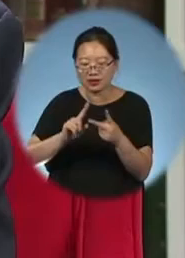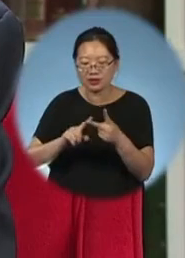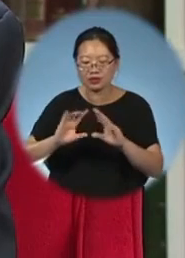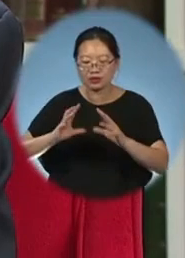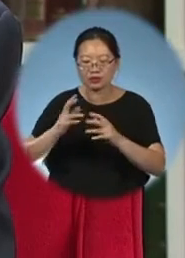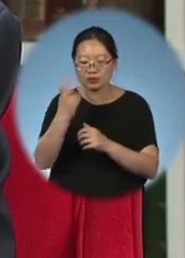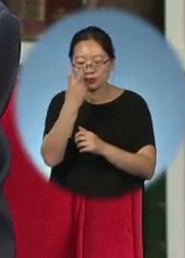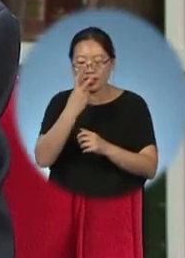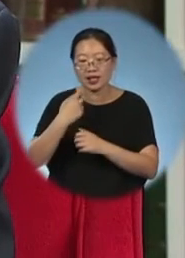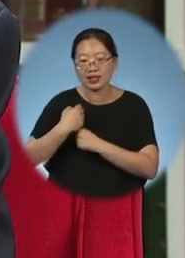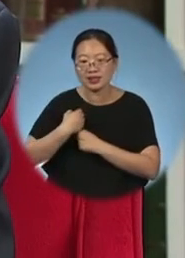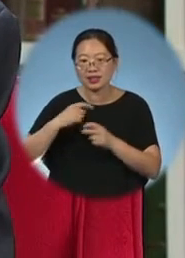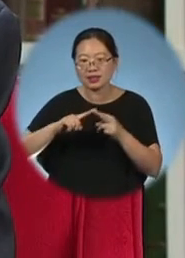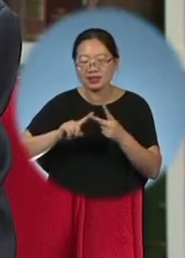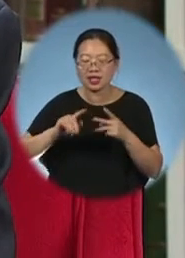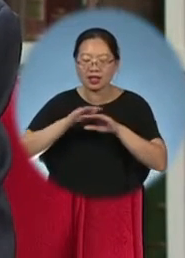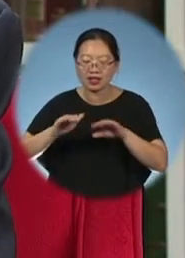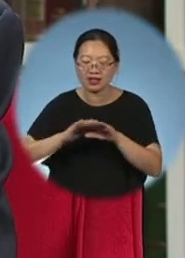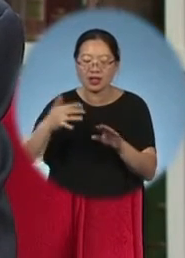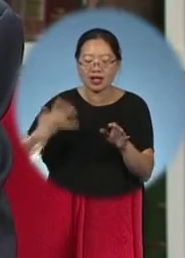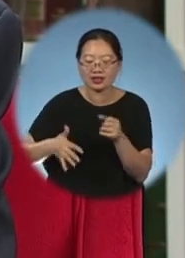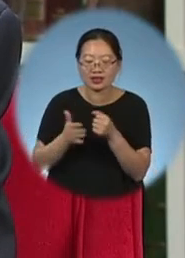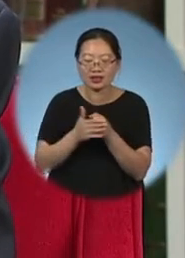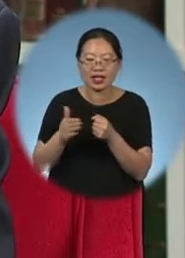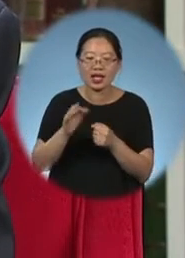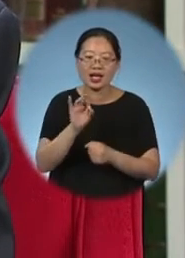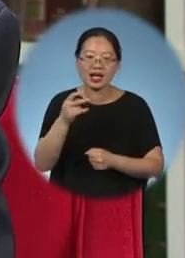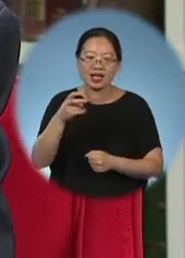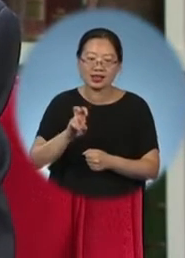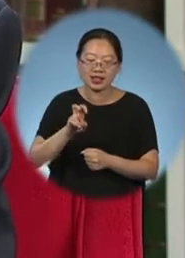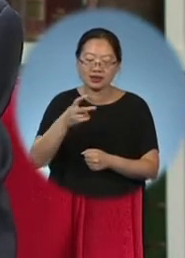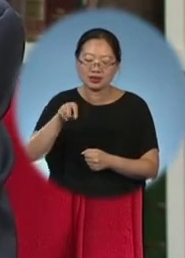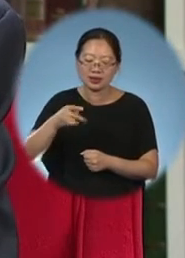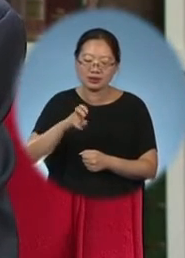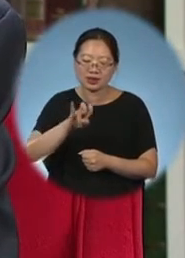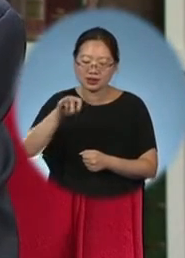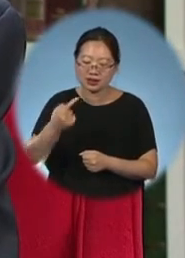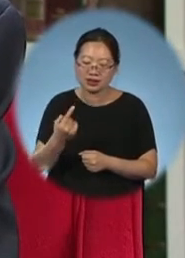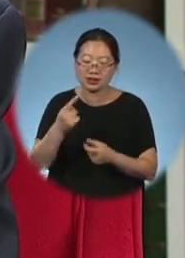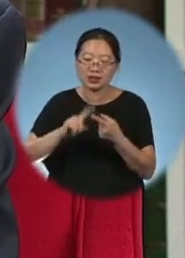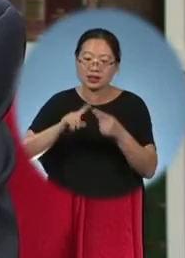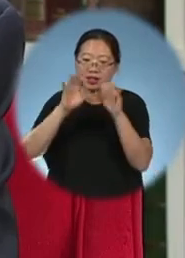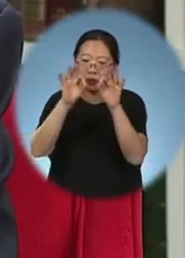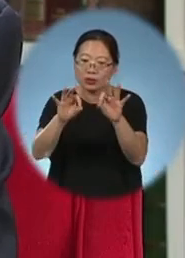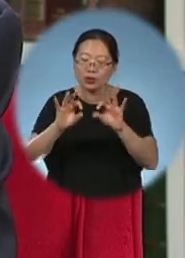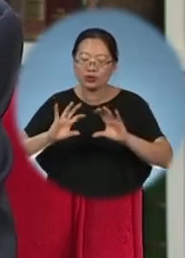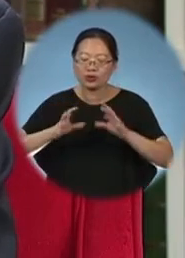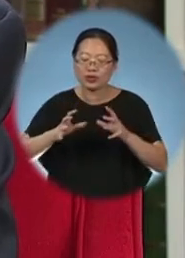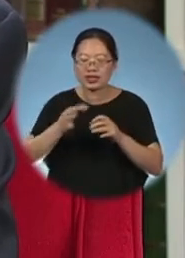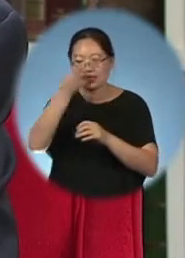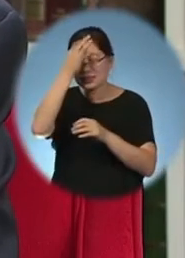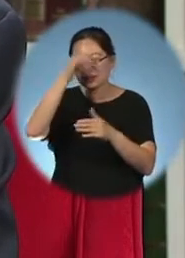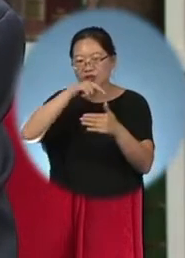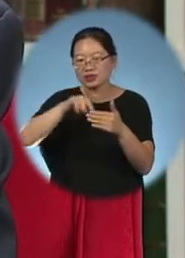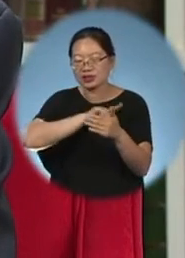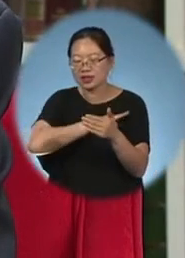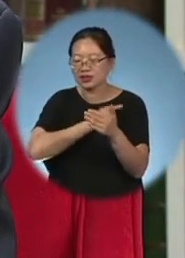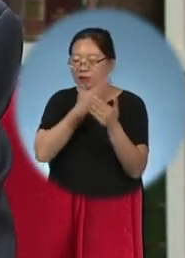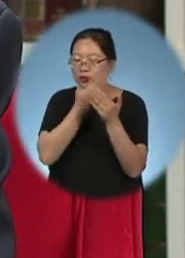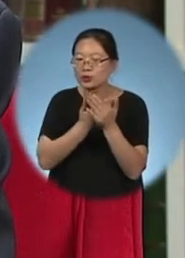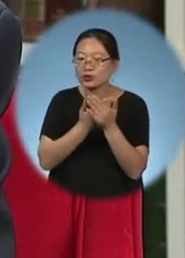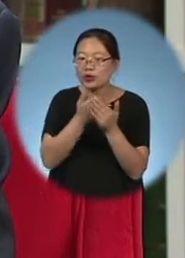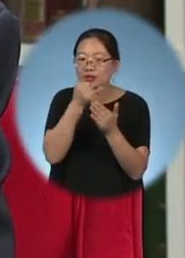국방이라든가 이 자체가 지금 해결이 안 됩니다. 맞아요. 그래서 아담 스미스 자체가 뭐냐면 국가의 기능 중에 가장 중요한